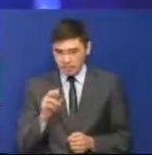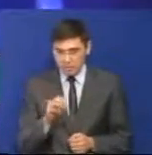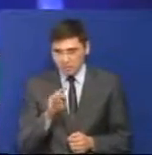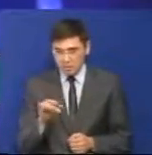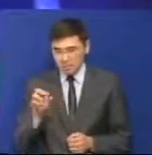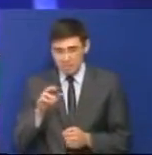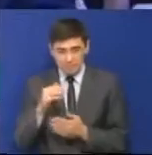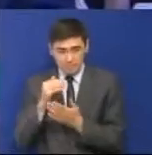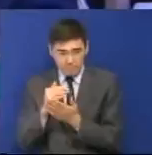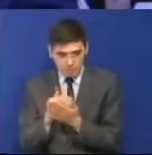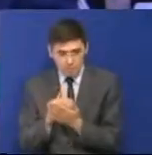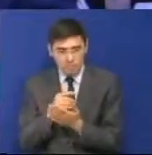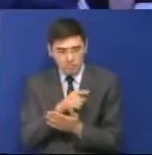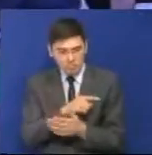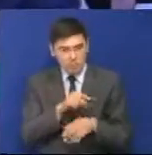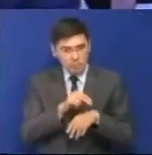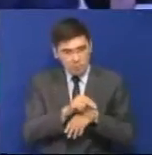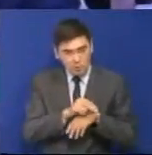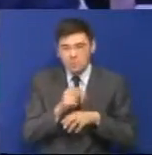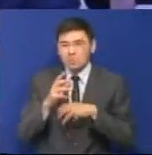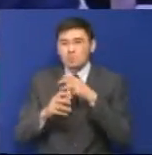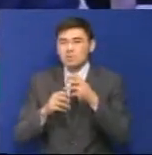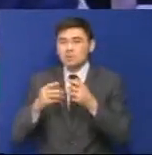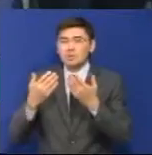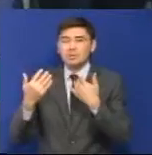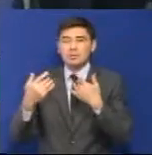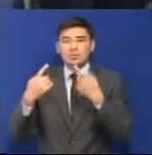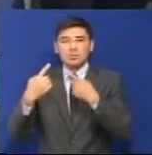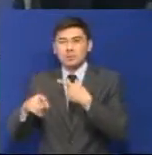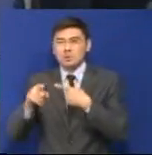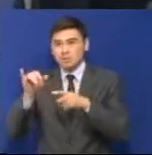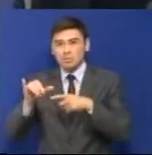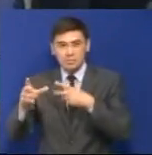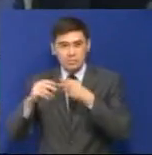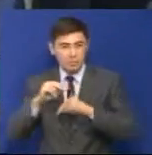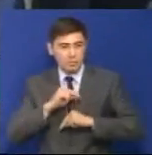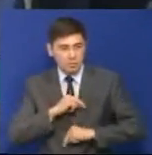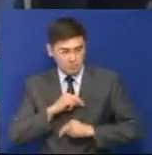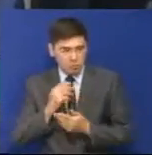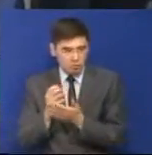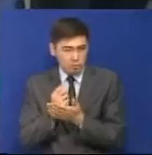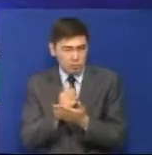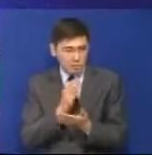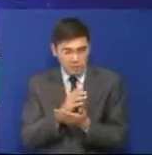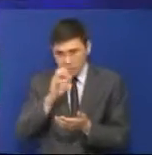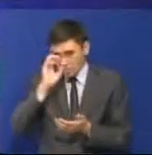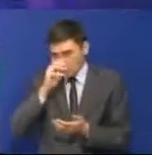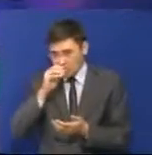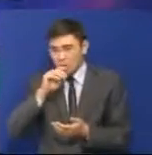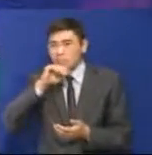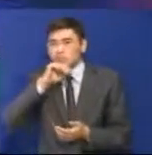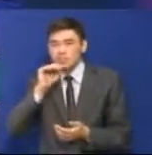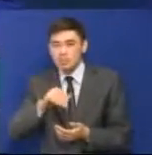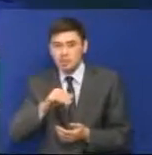одан әрі жүзеге асырып, халықаралық қатынастарды дамыту бағытында жұмыстар атқарылуда. Таяу күндері болгариялық профессор